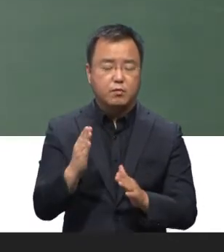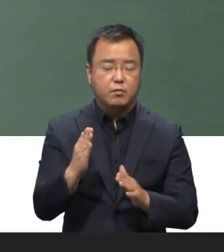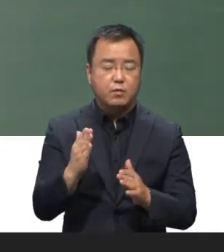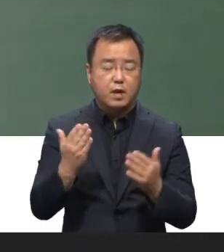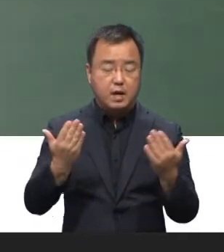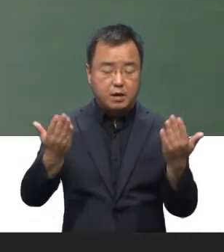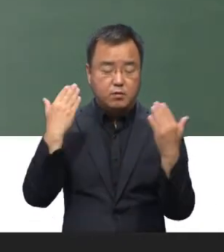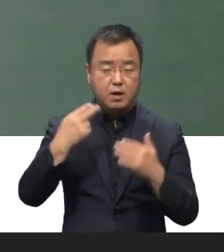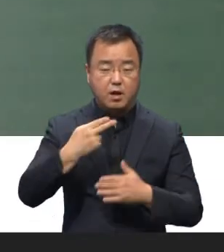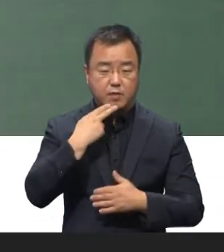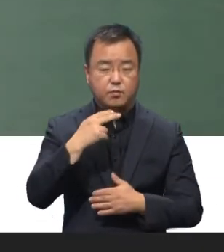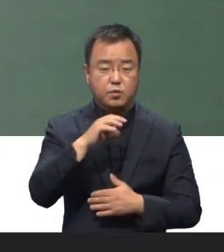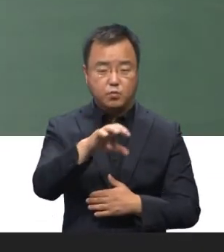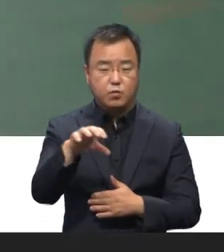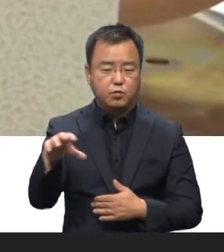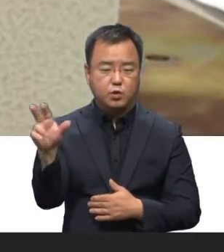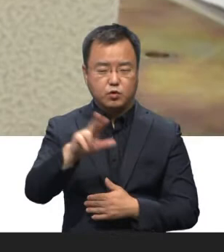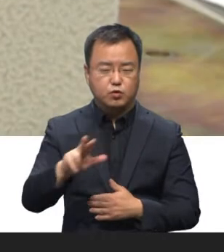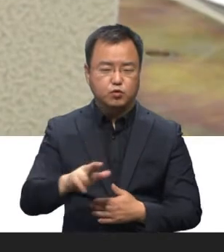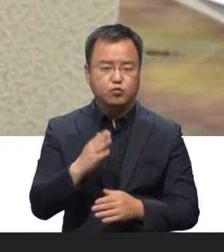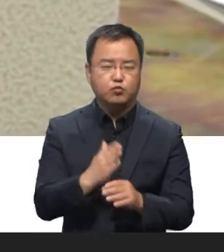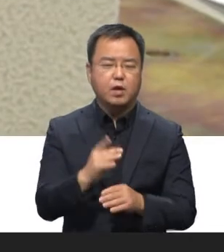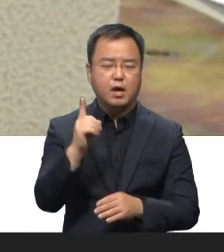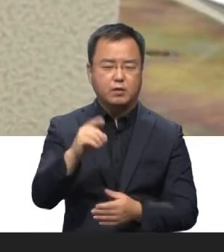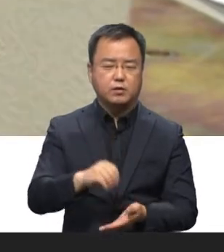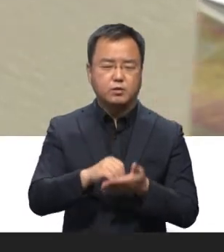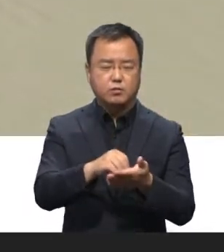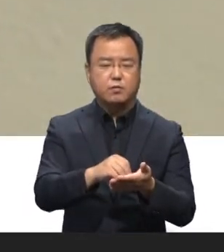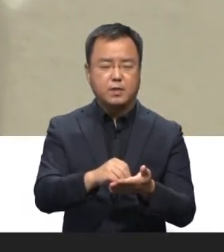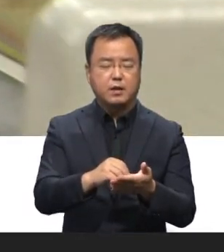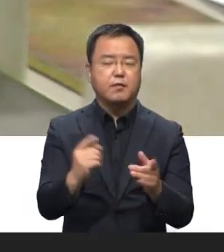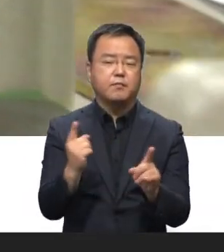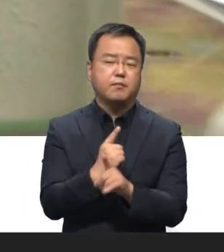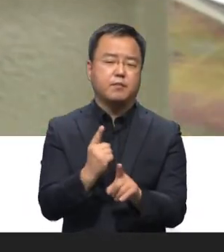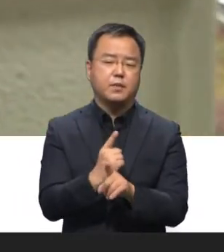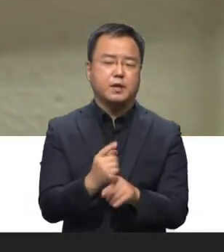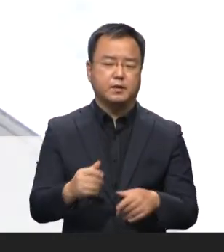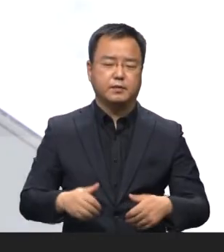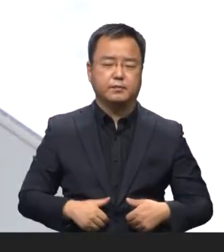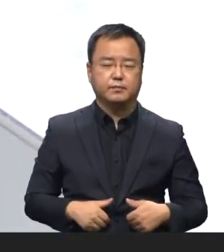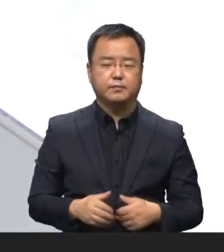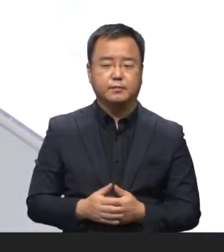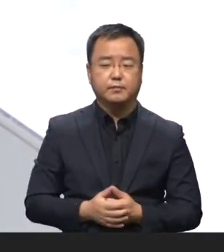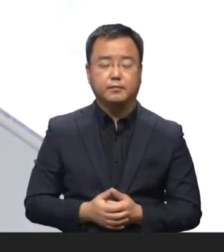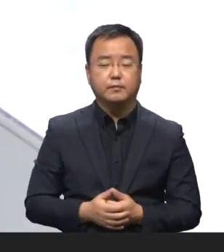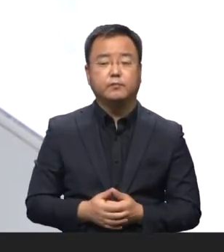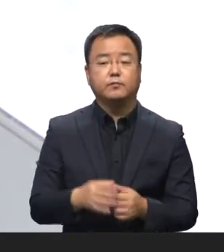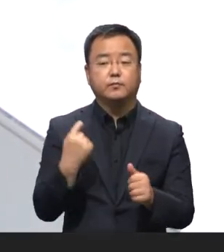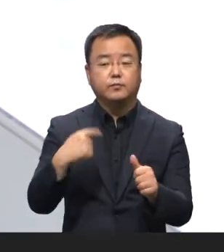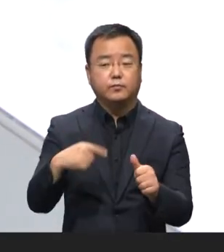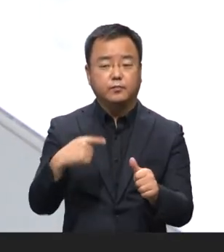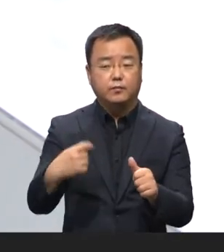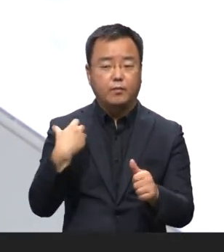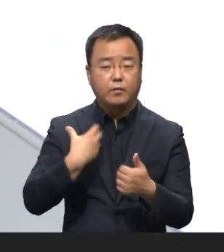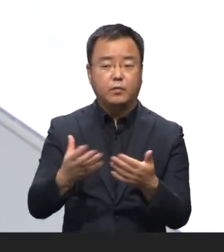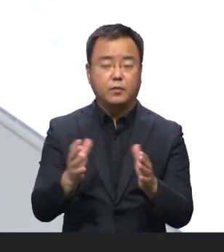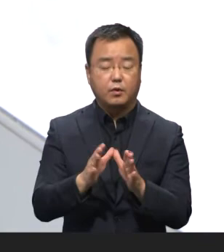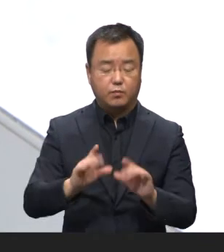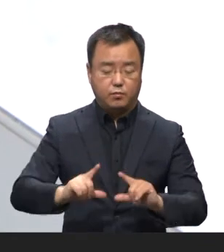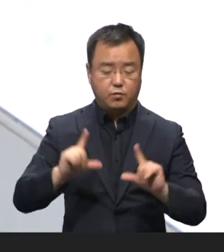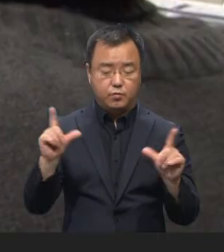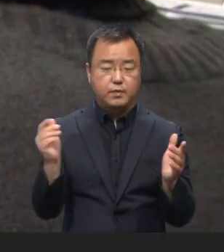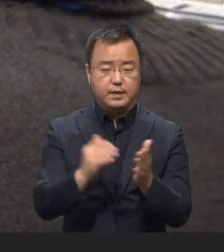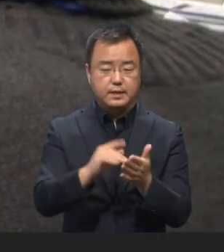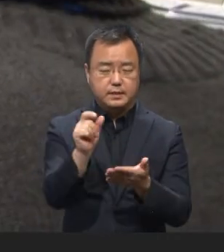중에 한 곳을 지원할 수 있도록 하는 개선 방안이 필요할 것 같습니다 교육비 노래까지 지필평가 폐지 등을